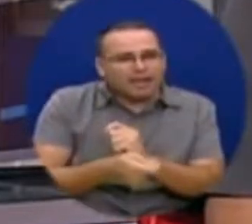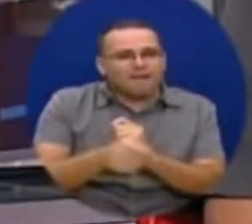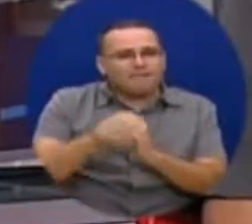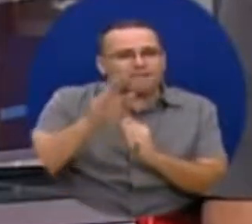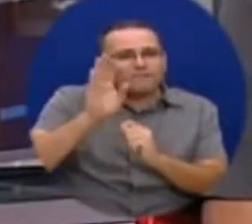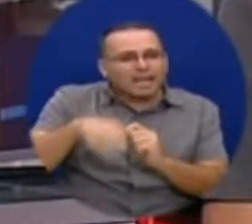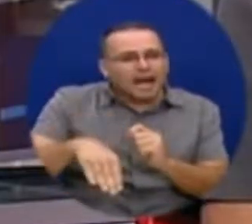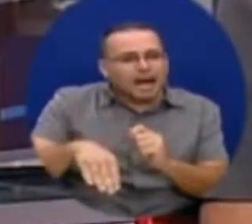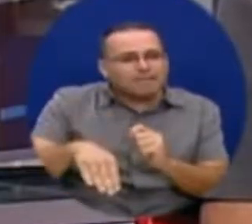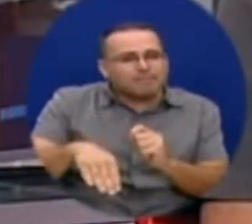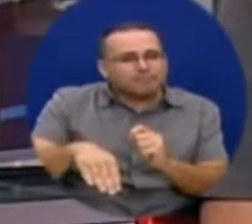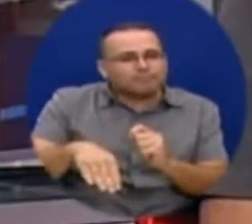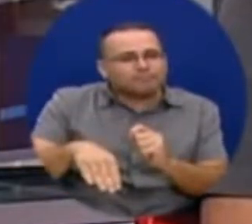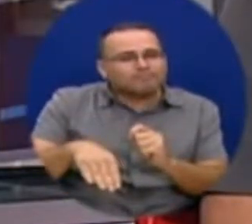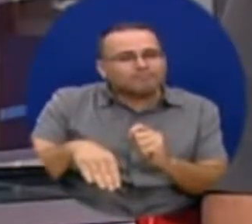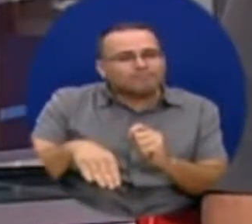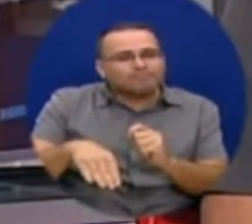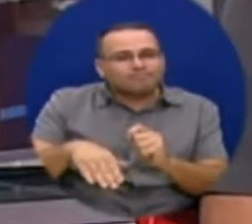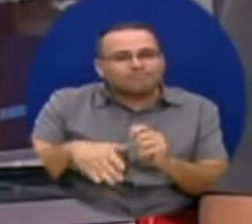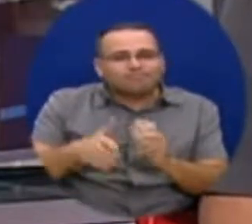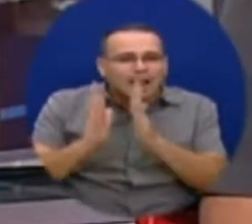ולקודד חוויות